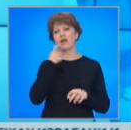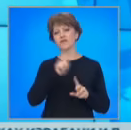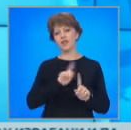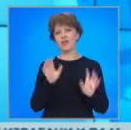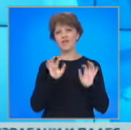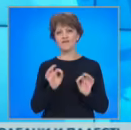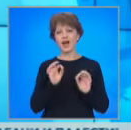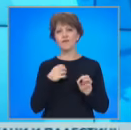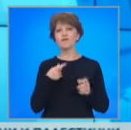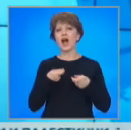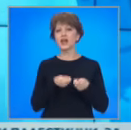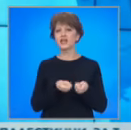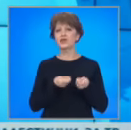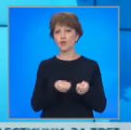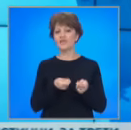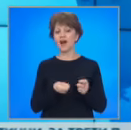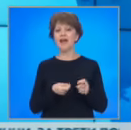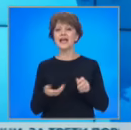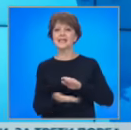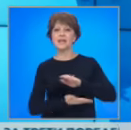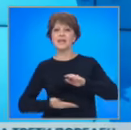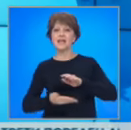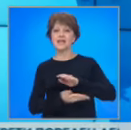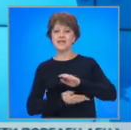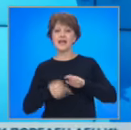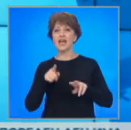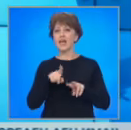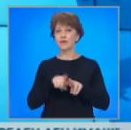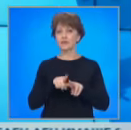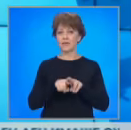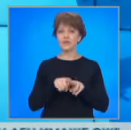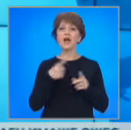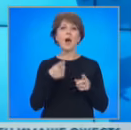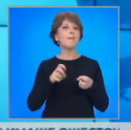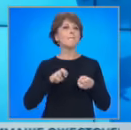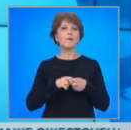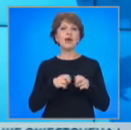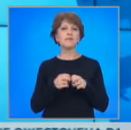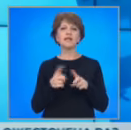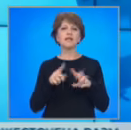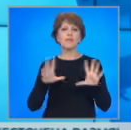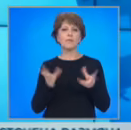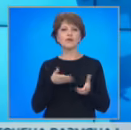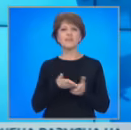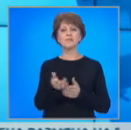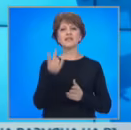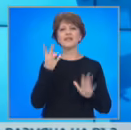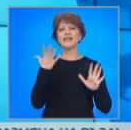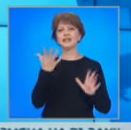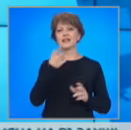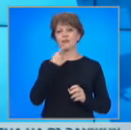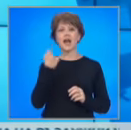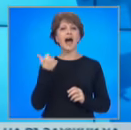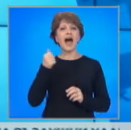земеделския предприемач Светослав Илчовски. Пред комисията Манолова бизнесменът заяви, че проблемите му започнали още през 2010,